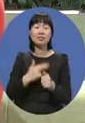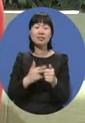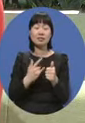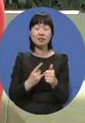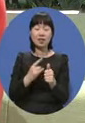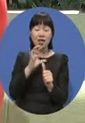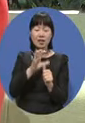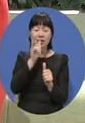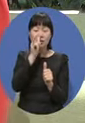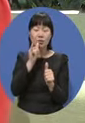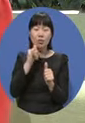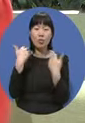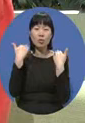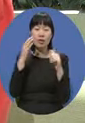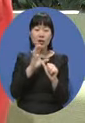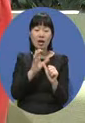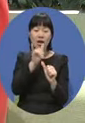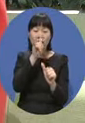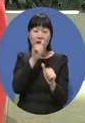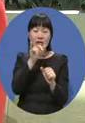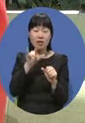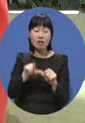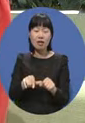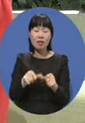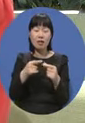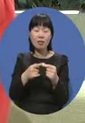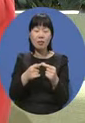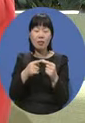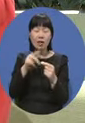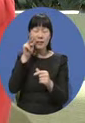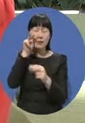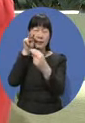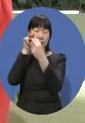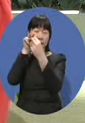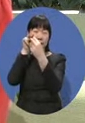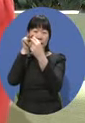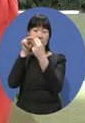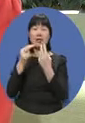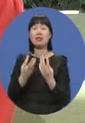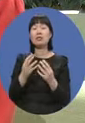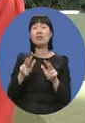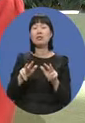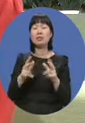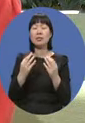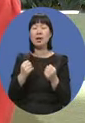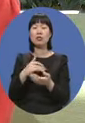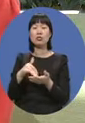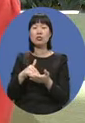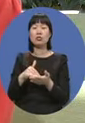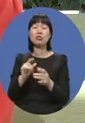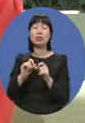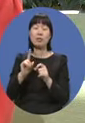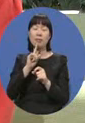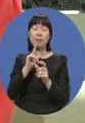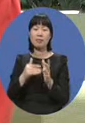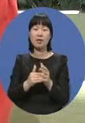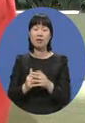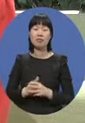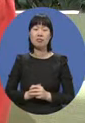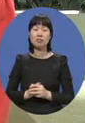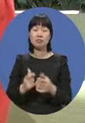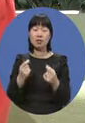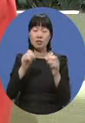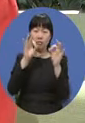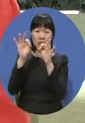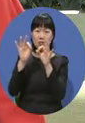맞거나 어른한테 야단 맞았을 때 번처럼 많이 쳐다보는 아이들이 요즘에는 굉장히 많아요 어 그래요 예 그러니까